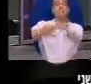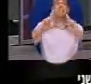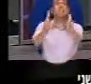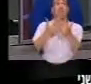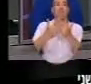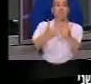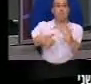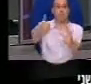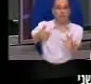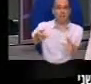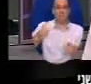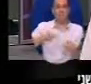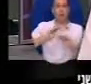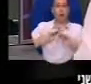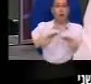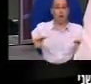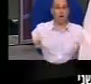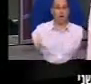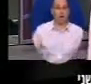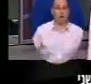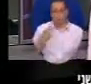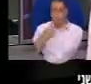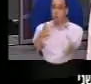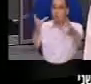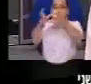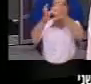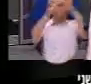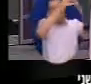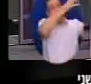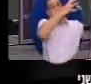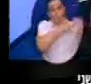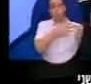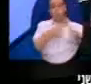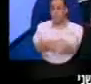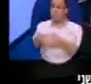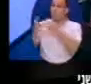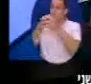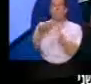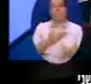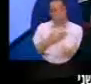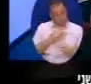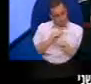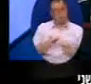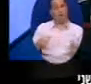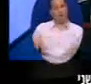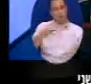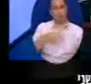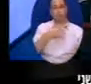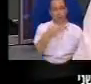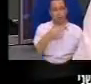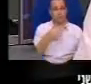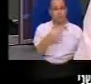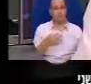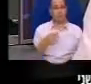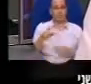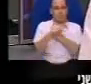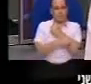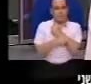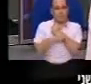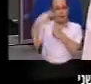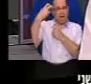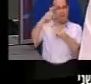ההוראה. כל אחד מהמקצועות האלה מקבל בזמן? כן, מזכירות ההוראה שפוגשות הסטודנט הערבי. סטודנטים ערבים לפעמים הם